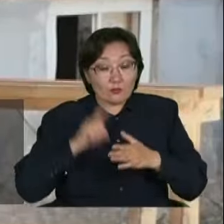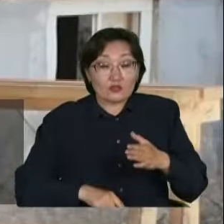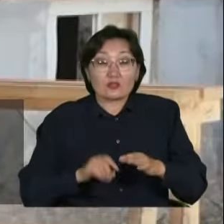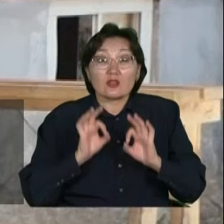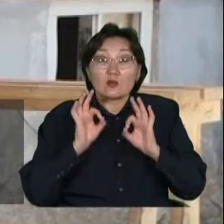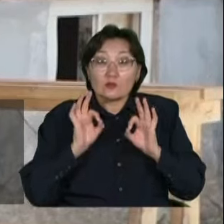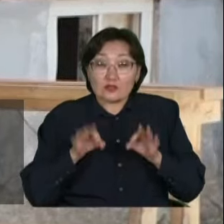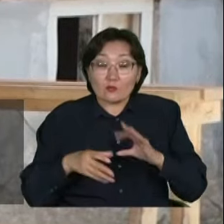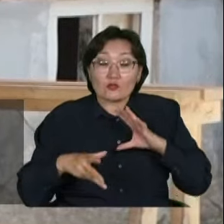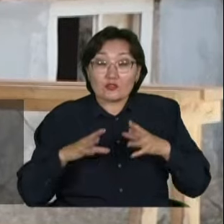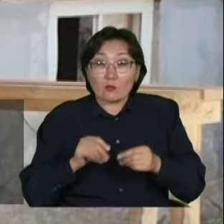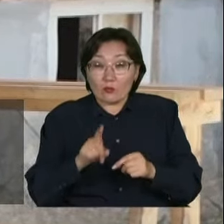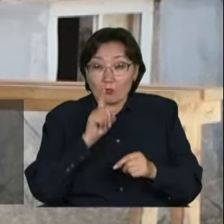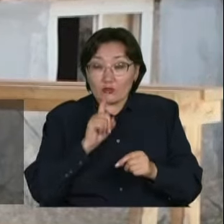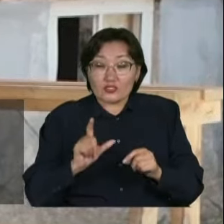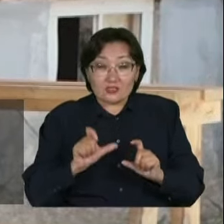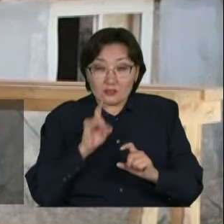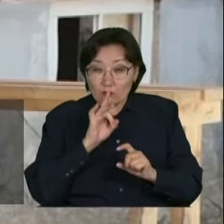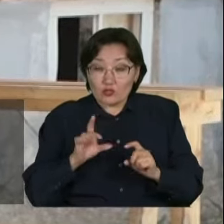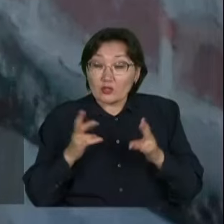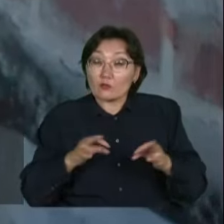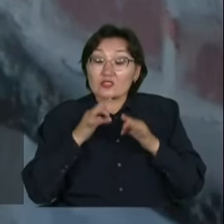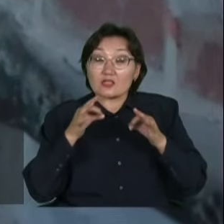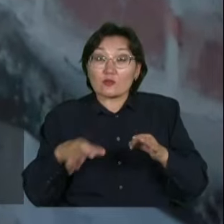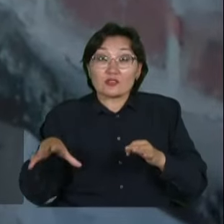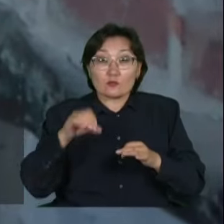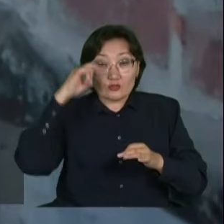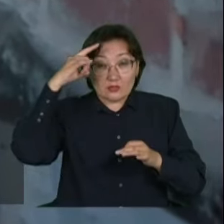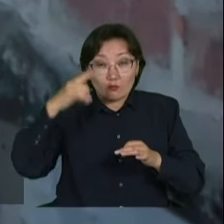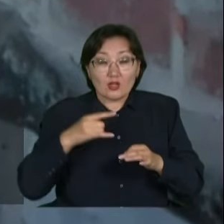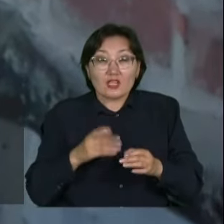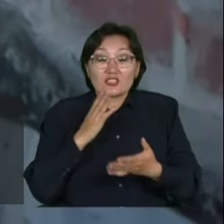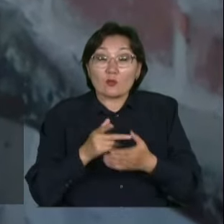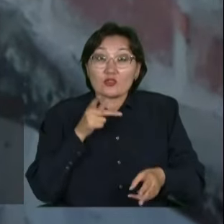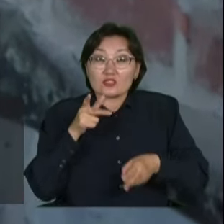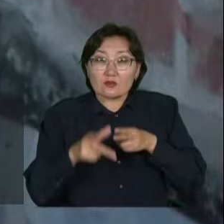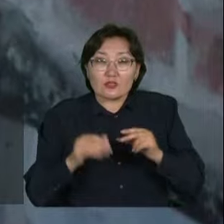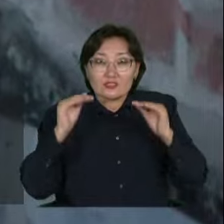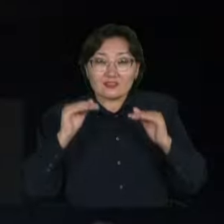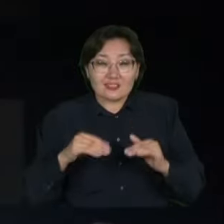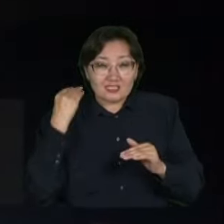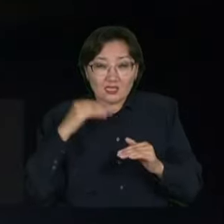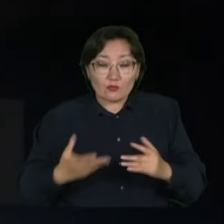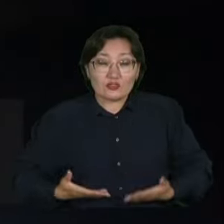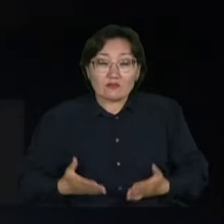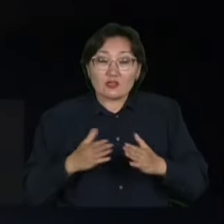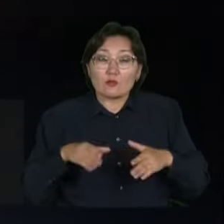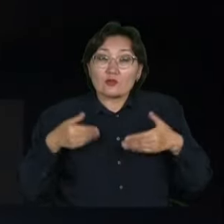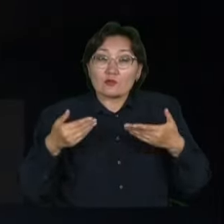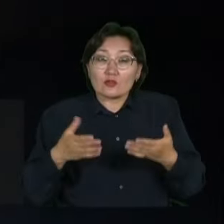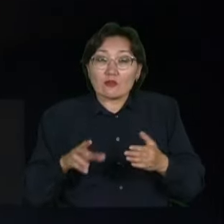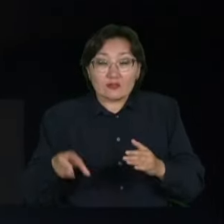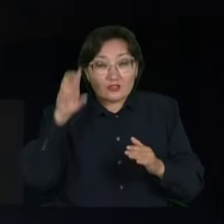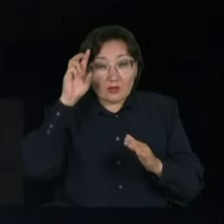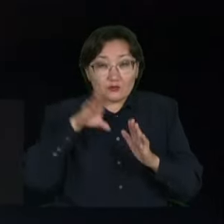положительный исход, но молча сидеть не будут. Стоит отметить, что по всей стране поступают жалобы на низкое качество жилья, предоставляемого